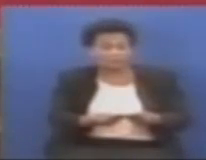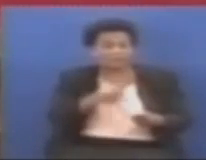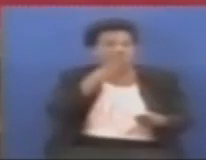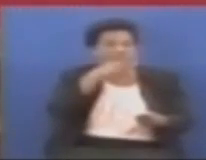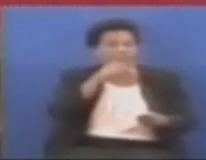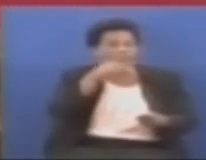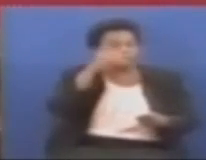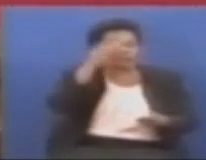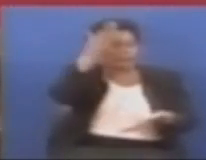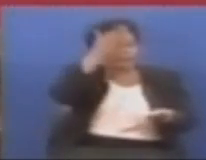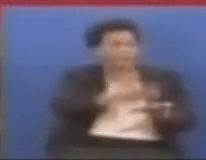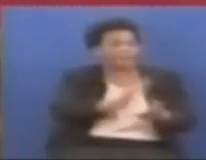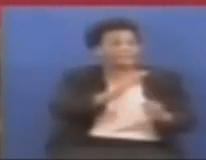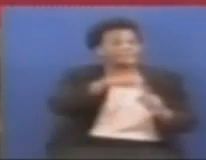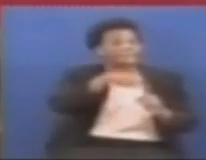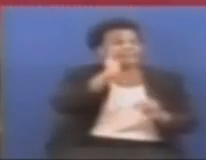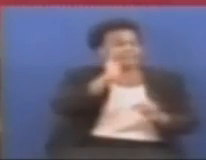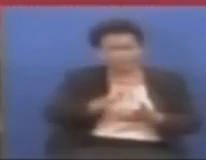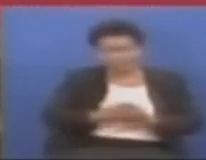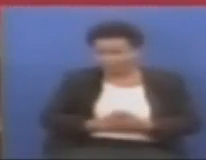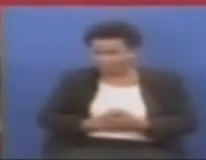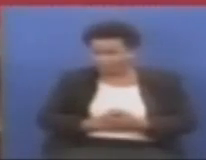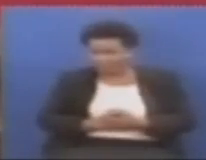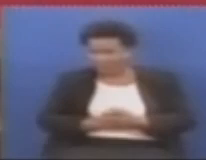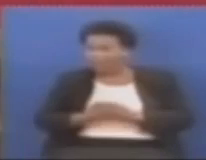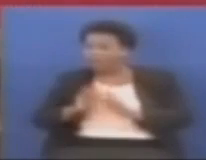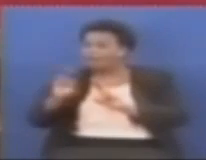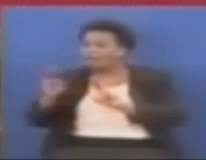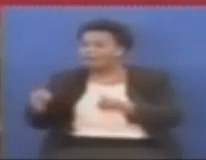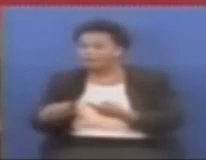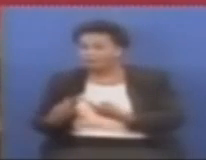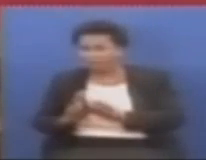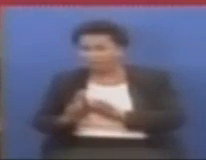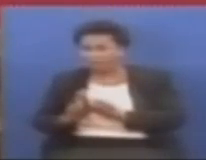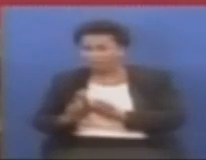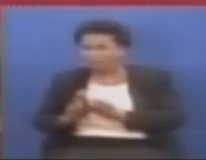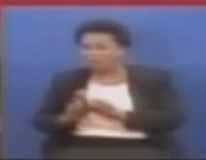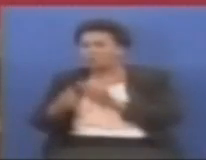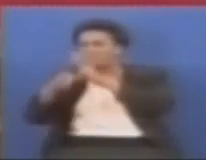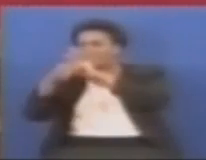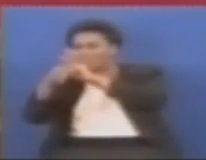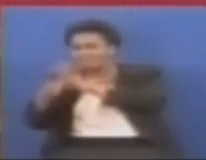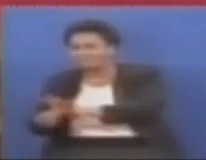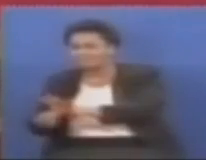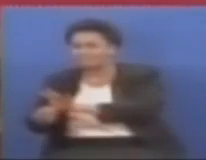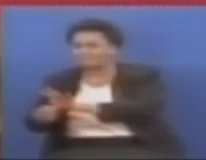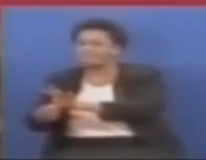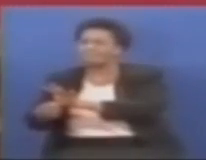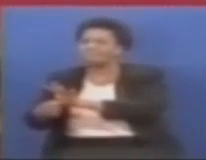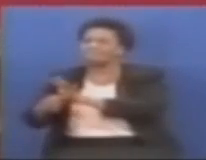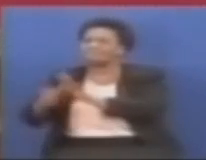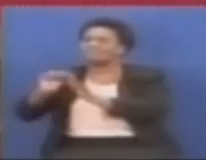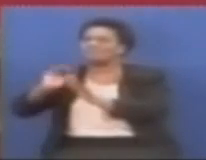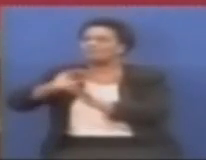wake unaweza kuongozwa na sheria ya Kiislamu au sheria ya India ya mwaka